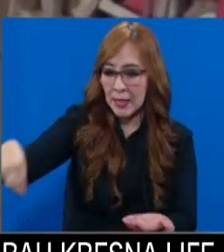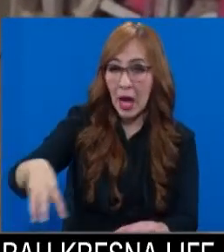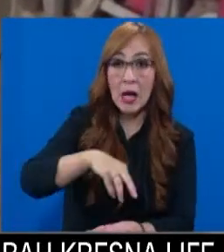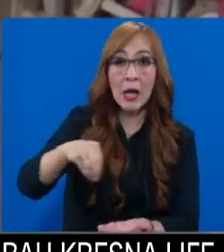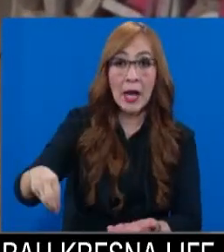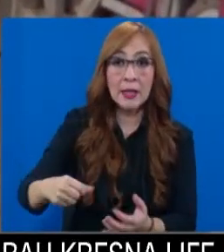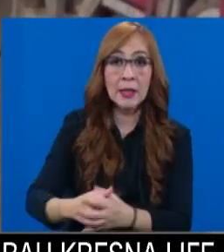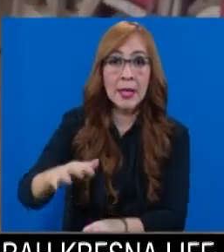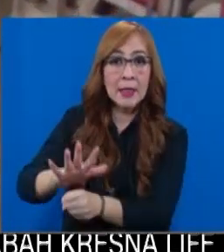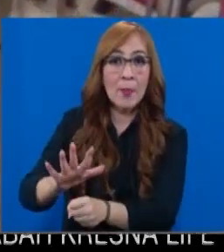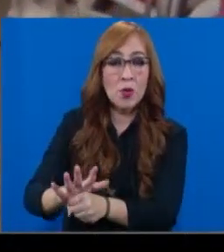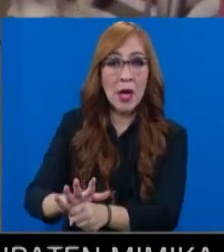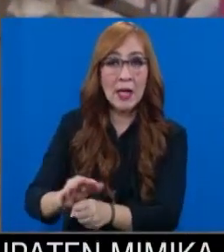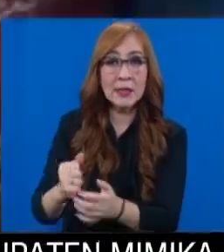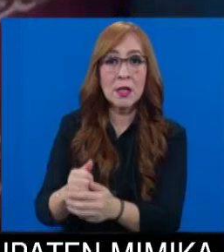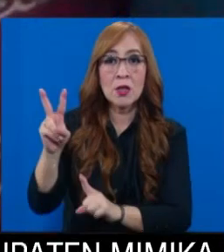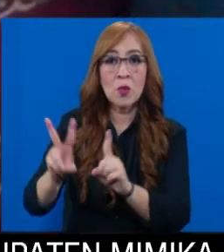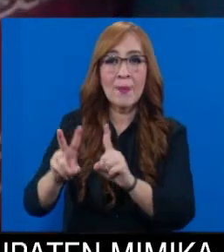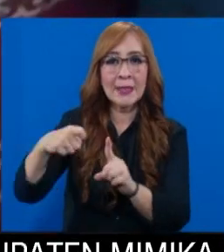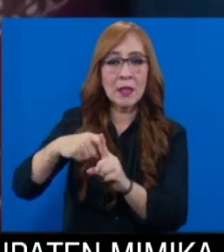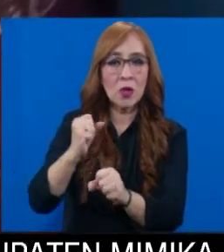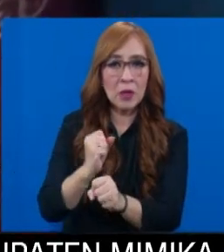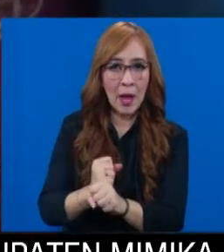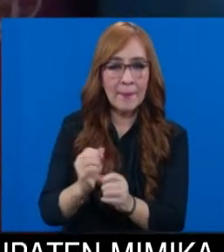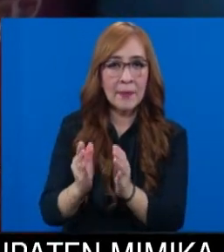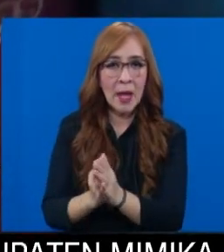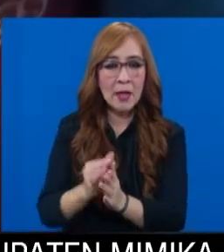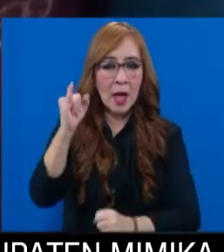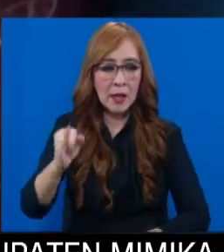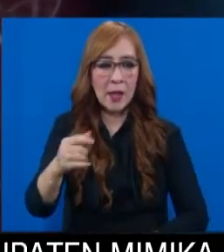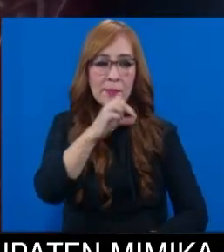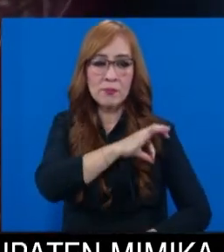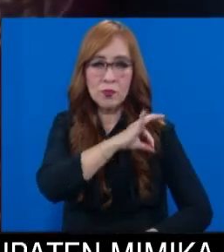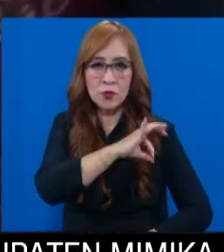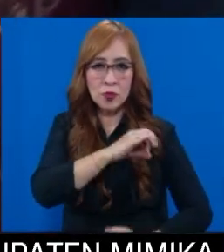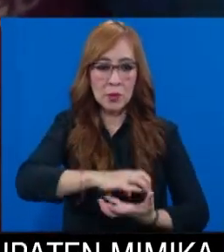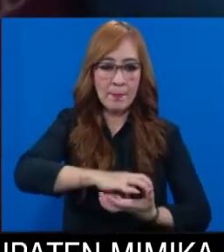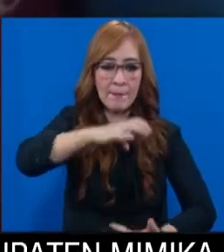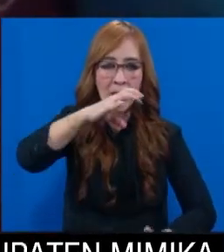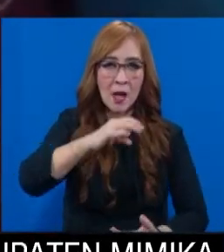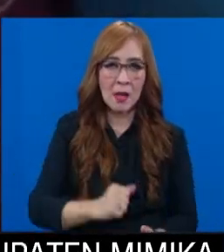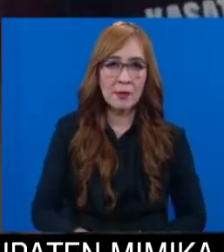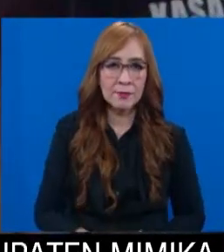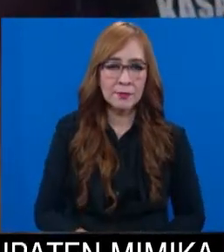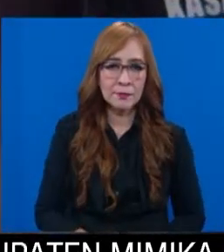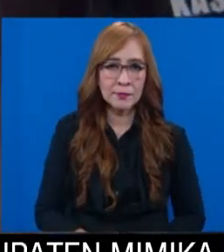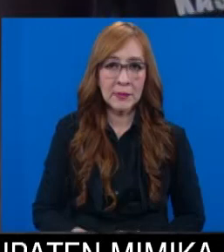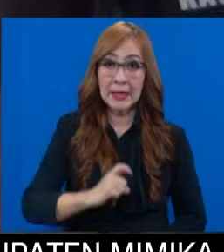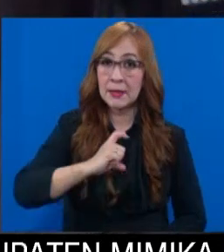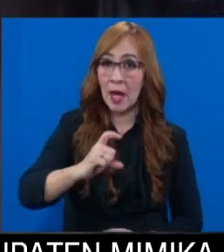12 kg. Dengan cara ini, para pengoplos mendapat keuntungan berlipat ganda. Modusnya